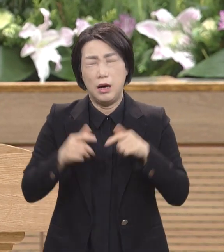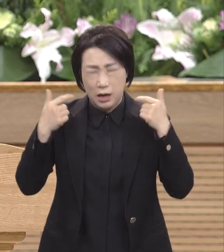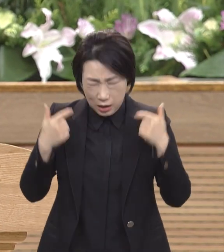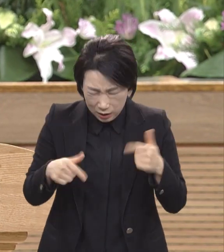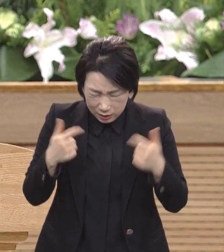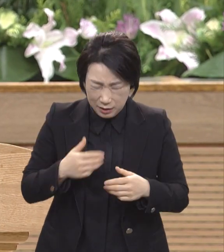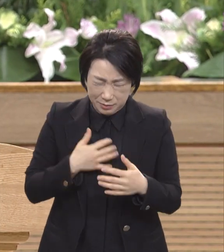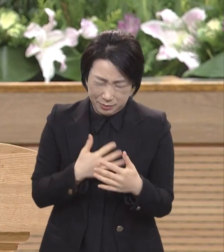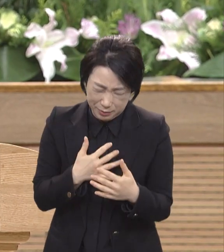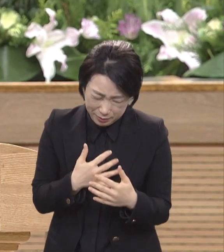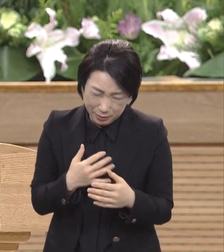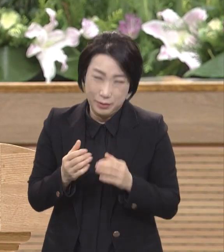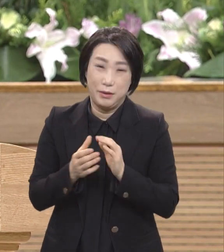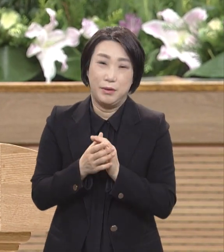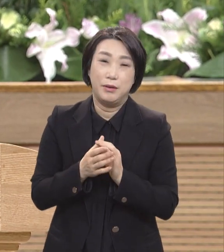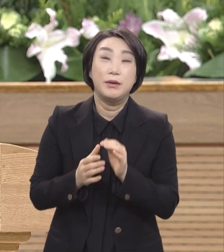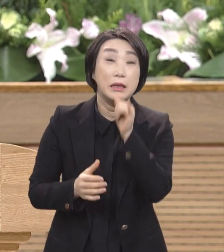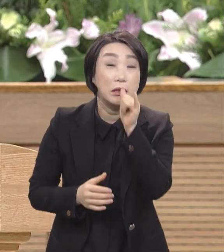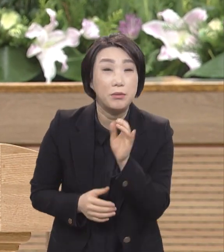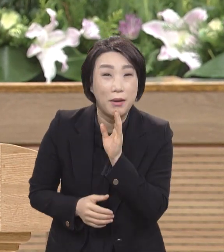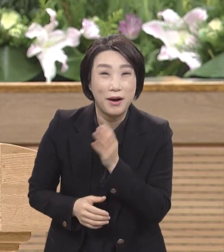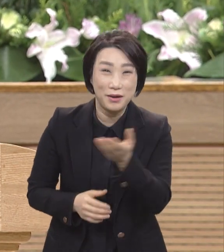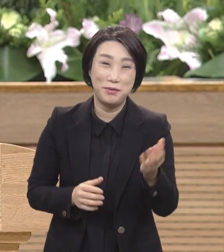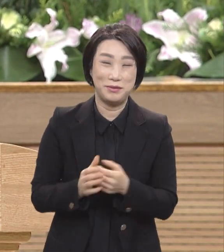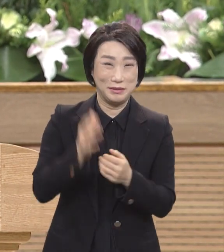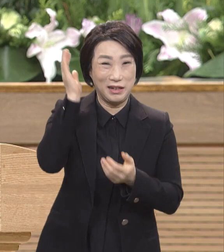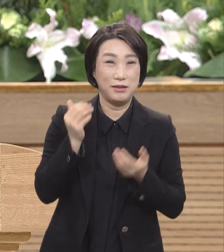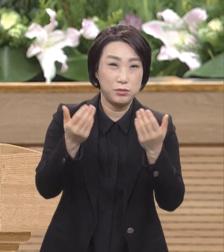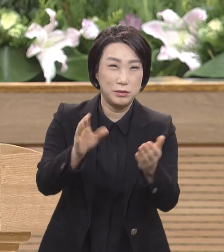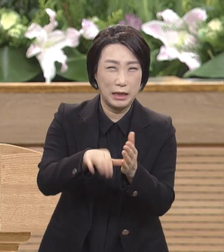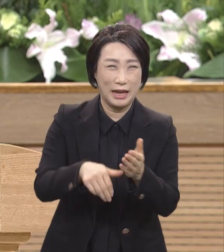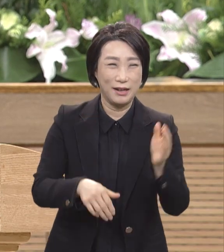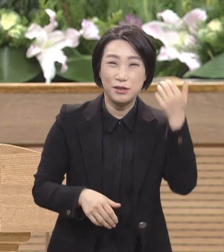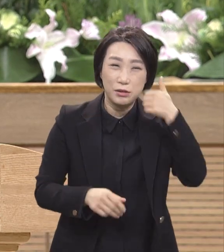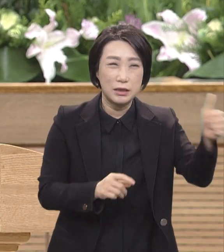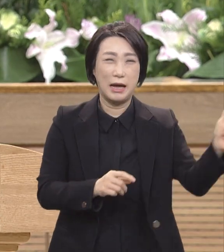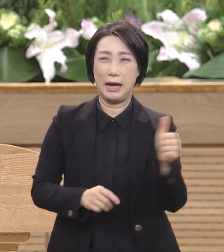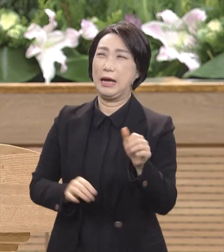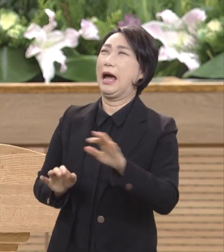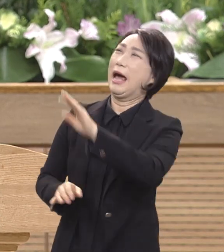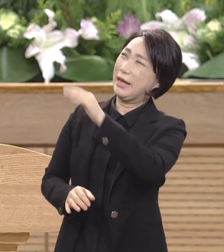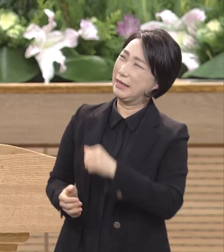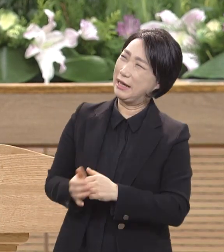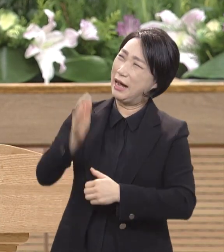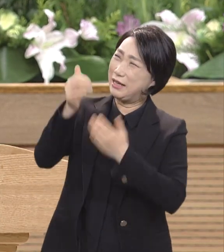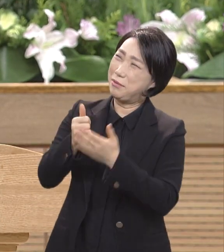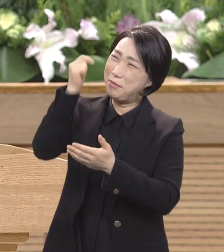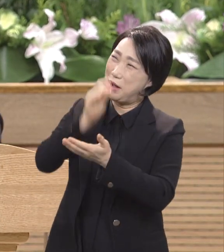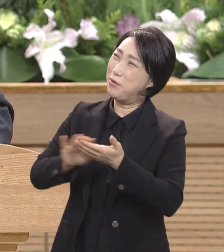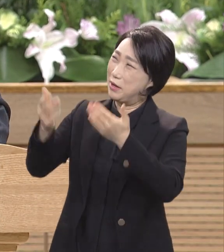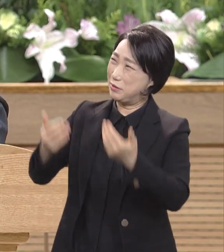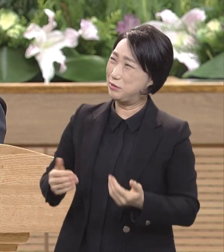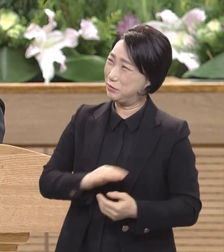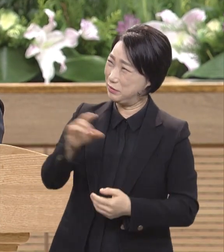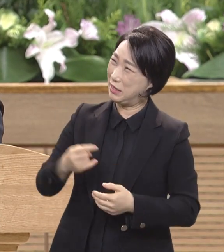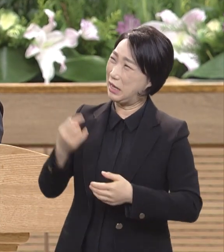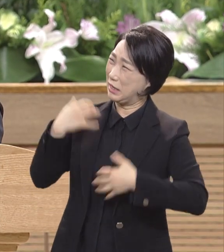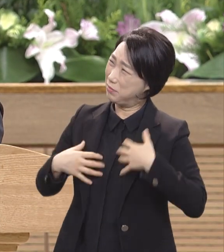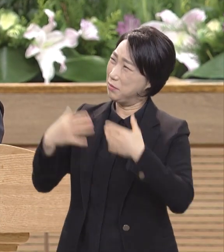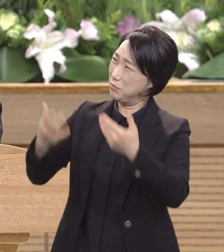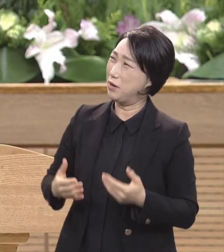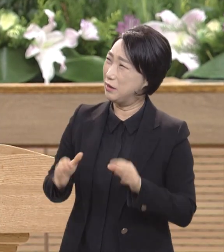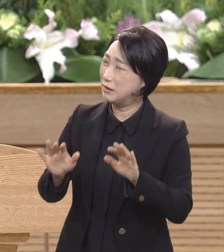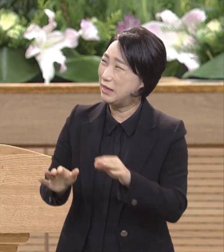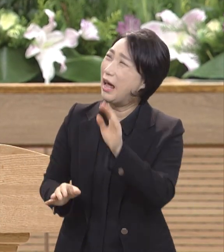항상 긴장해요. 이런 소리 여보세요. 하나님은 평화를 주시고 하나님은 우리에게 기쁨을 주시는